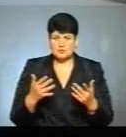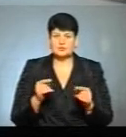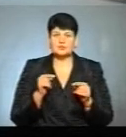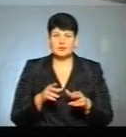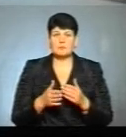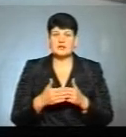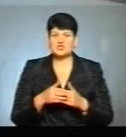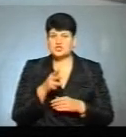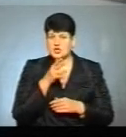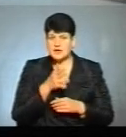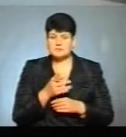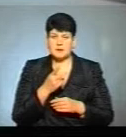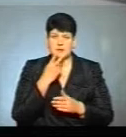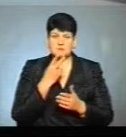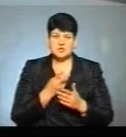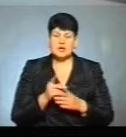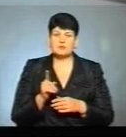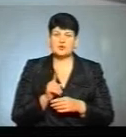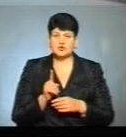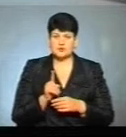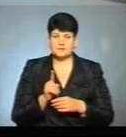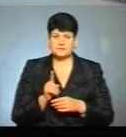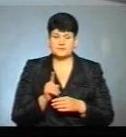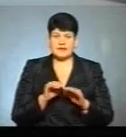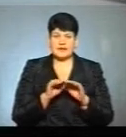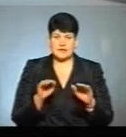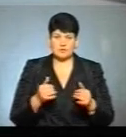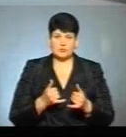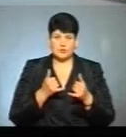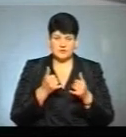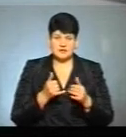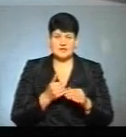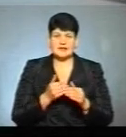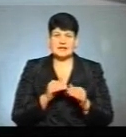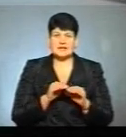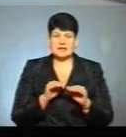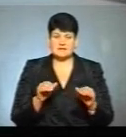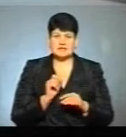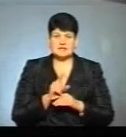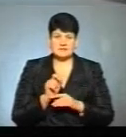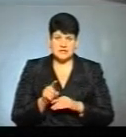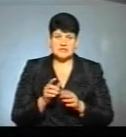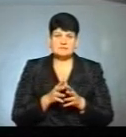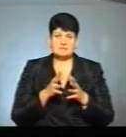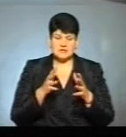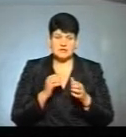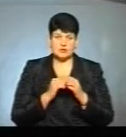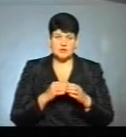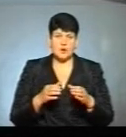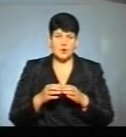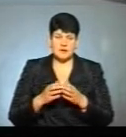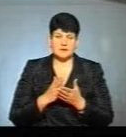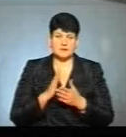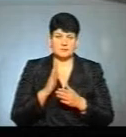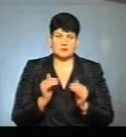в найближчий час ми передбачаємо, що рівень повноважень і рівень завдань, які стоять перед ними, значно збільшиться, і кожна громада